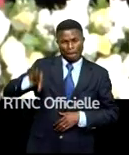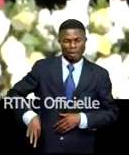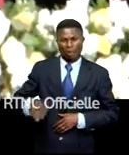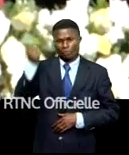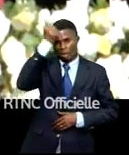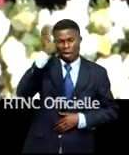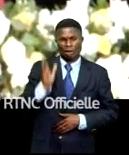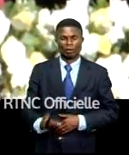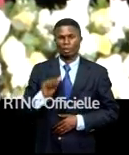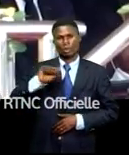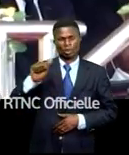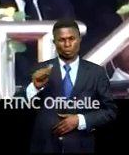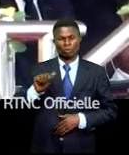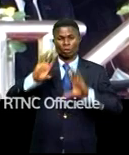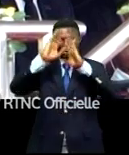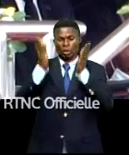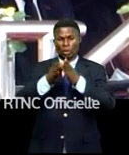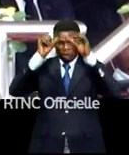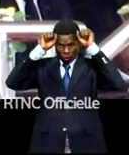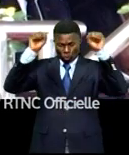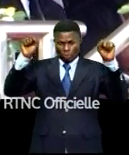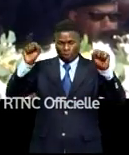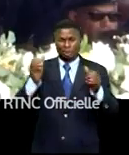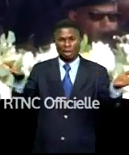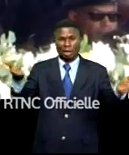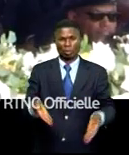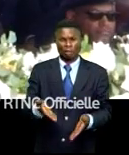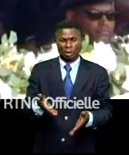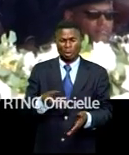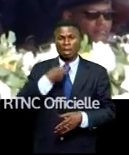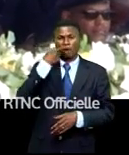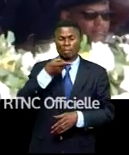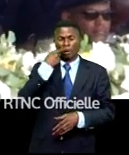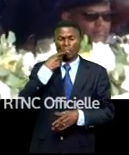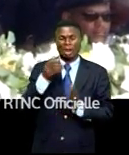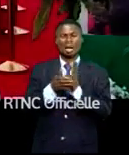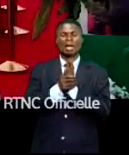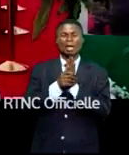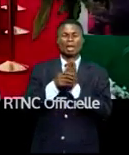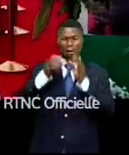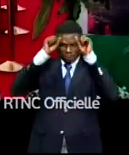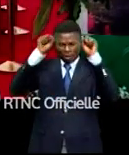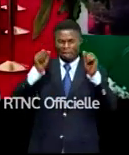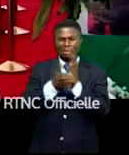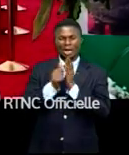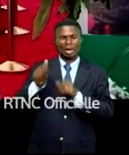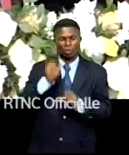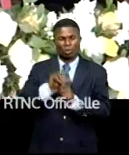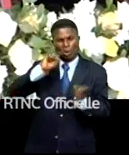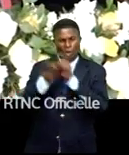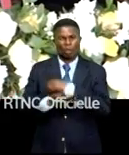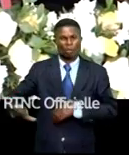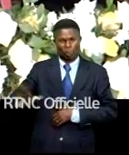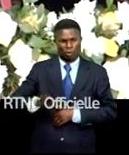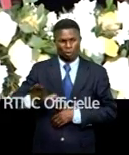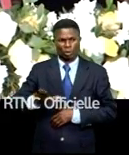Tous les autres chefs d'État africains qui se sont succédés au lutrin ont vanté les qualités humaines de ce chef d'État qui a transformé son pays au